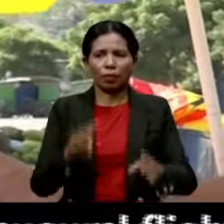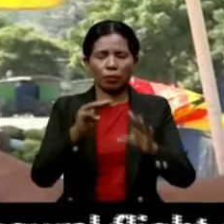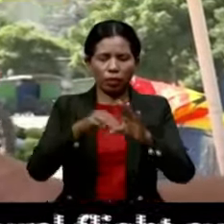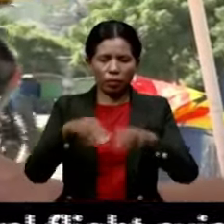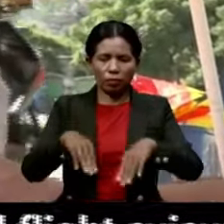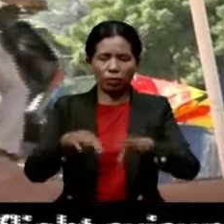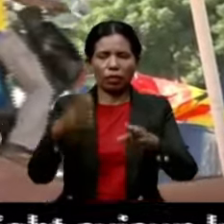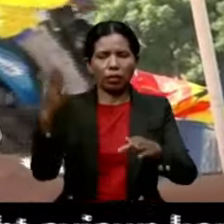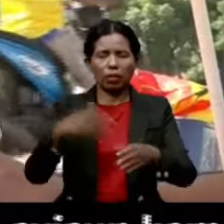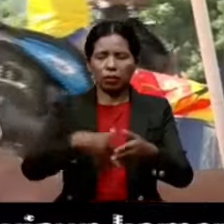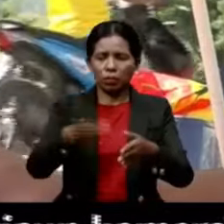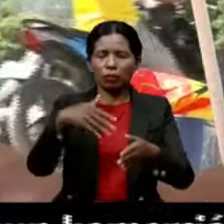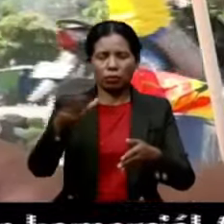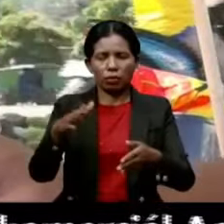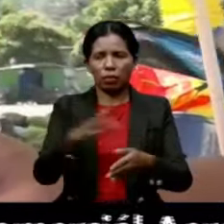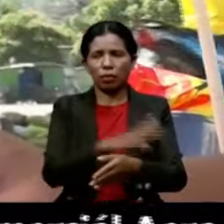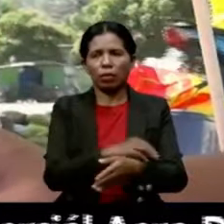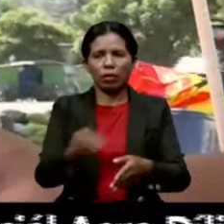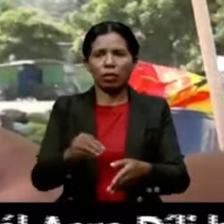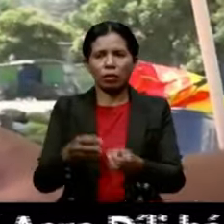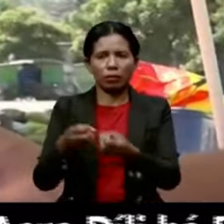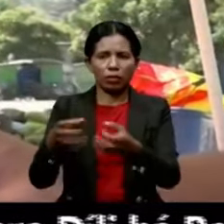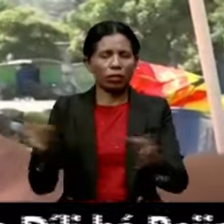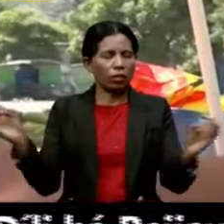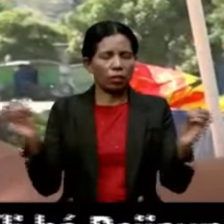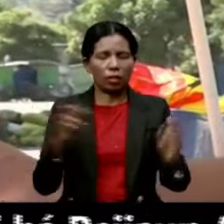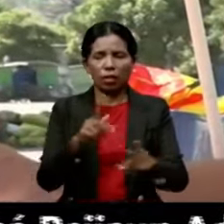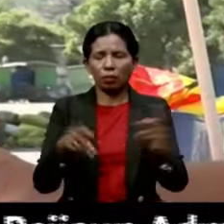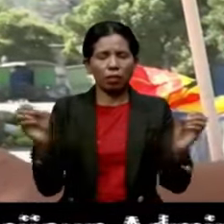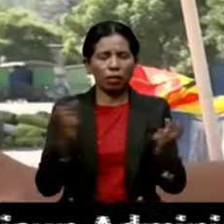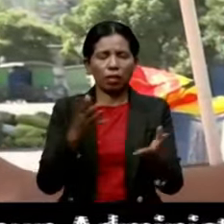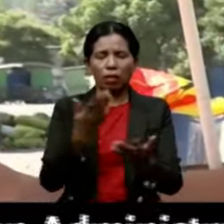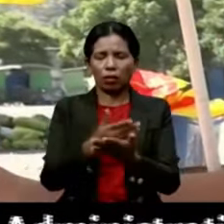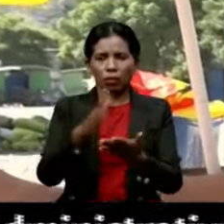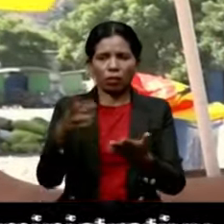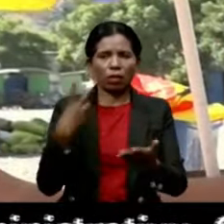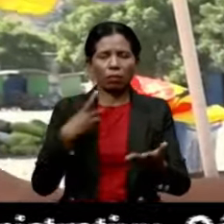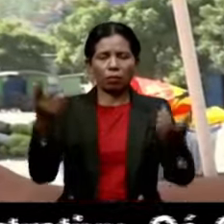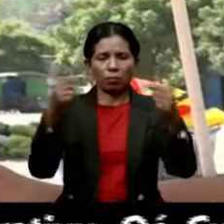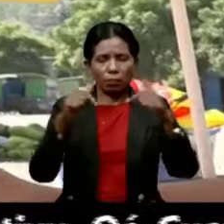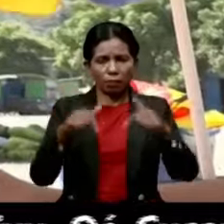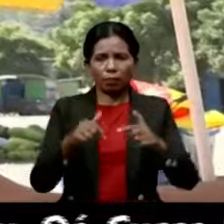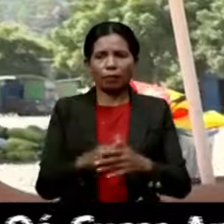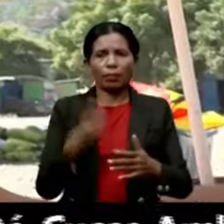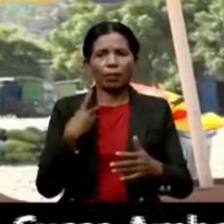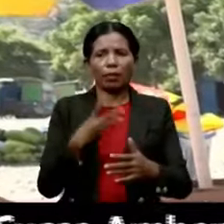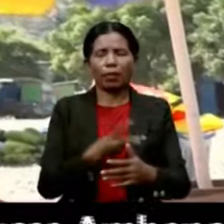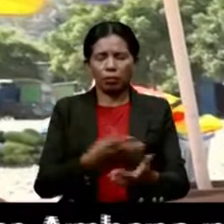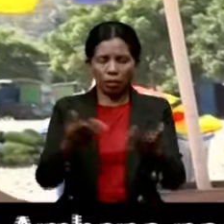halior dunio balaran helaran fakar hela la folin ema la tama la hola ami sai fila fale ami hakarak